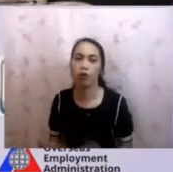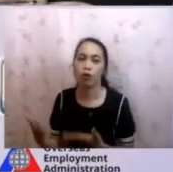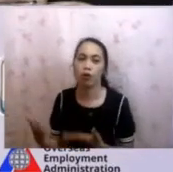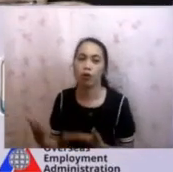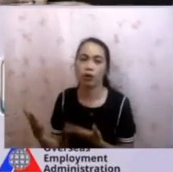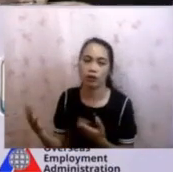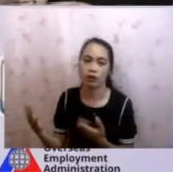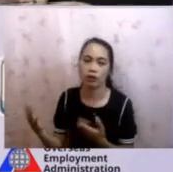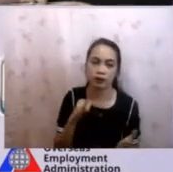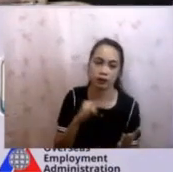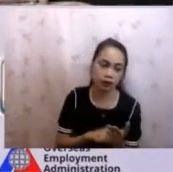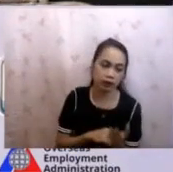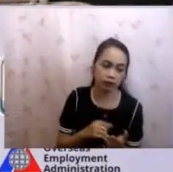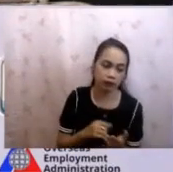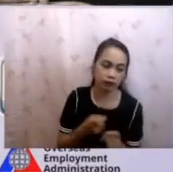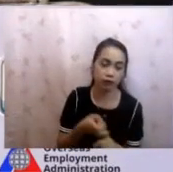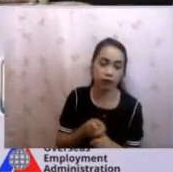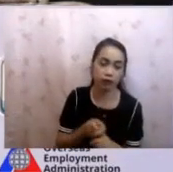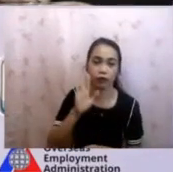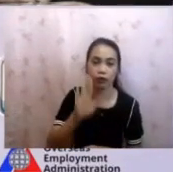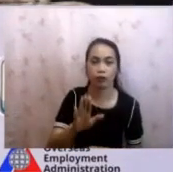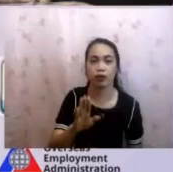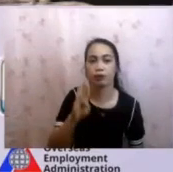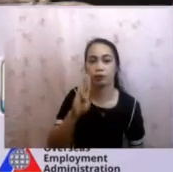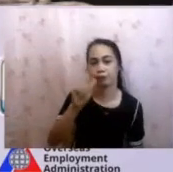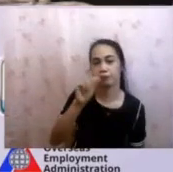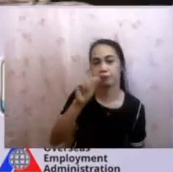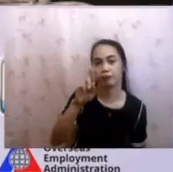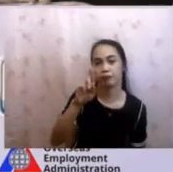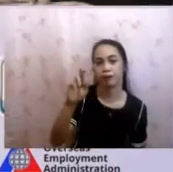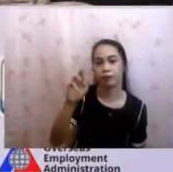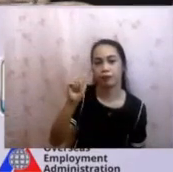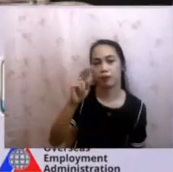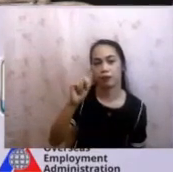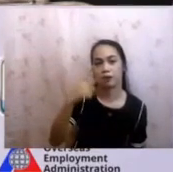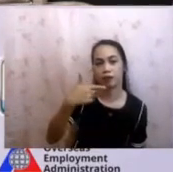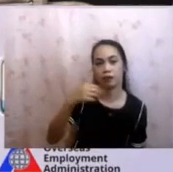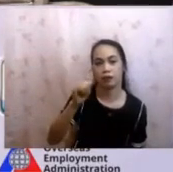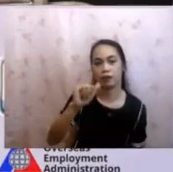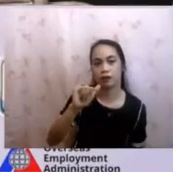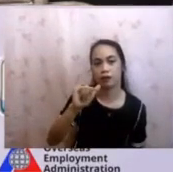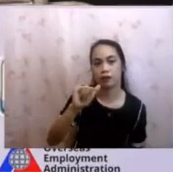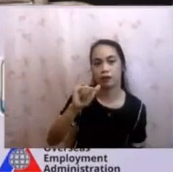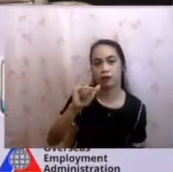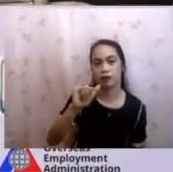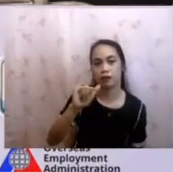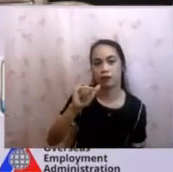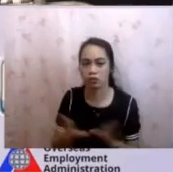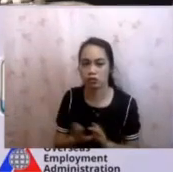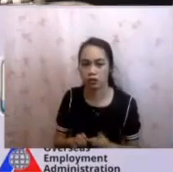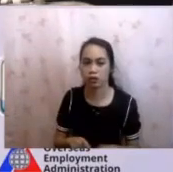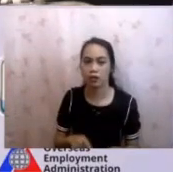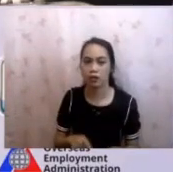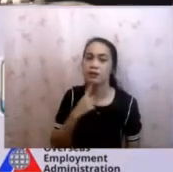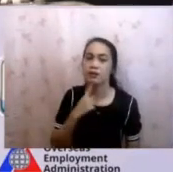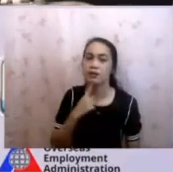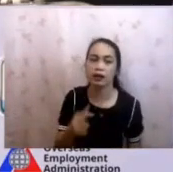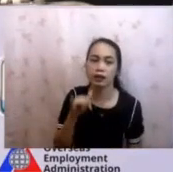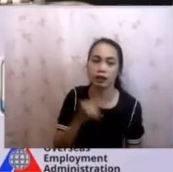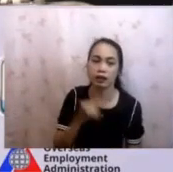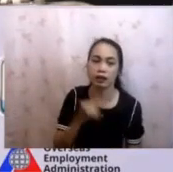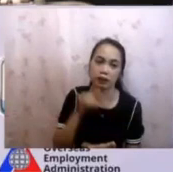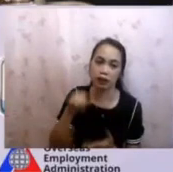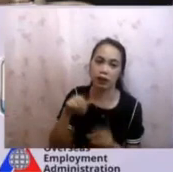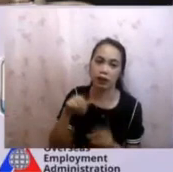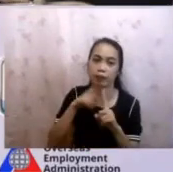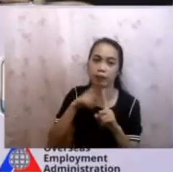na siya, mangayo ka sa imuhang barangay, sa inyong barangay, nga, o proof of eligibility, nga first time ni mo mangitag trabaho. So, mo